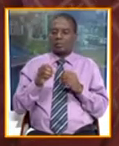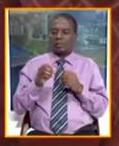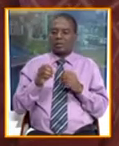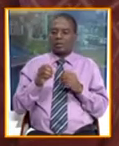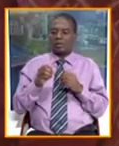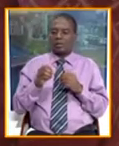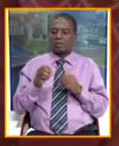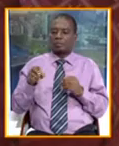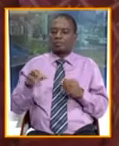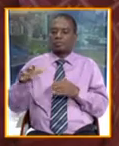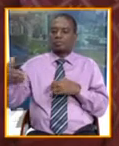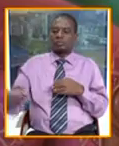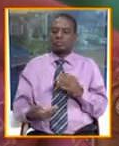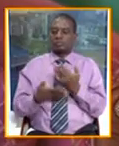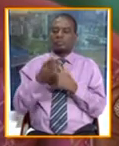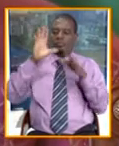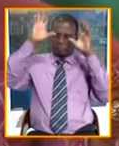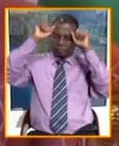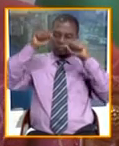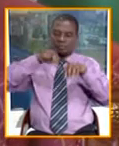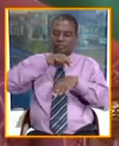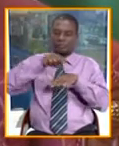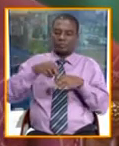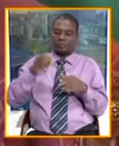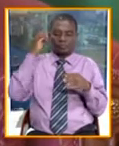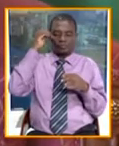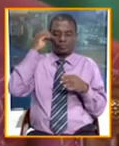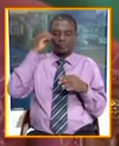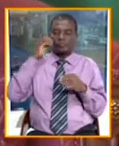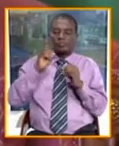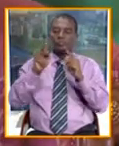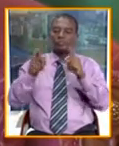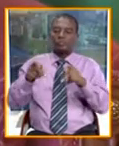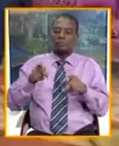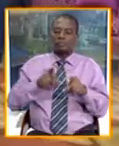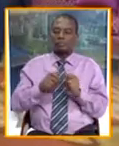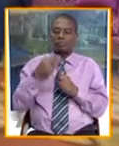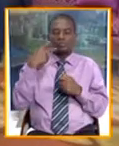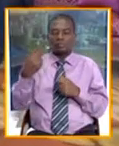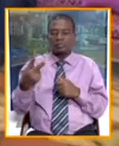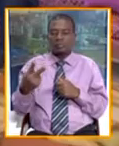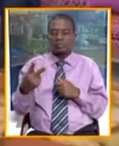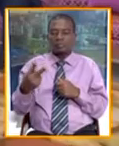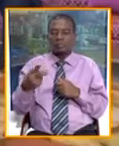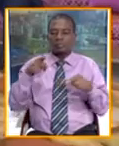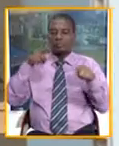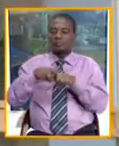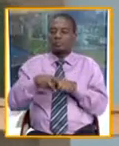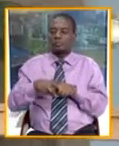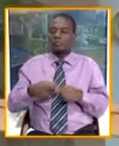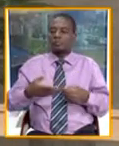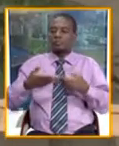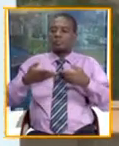Anadif, reçu par le président de la République Alassane Ouattara, l'occasion de passer en revue les défis sécuritaires